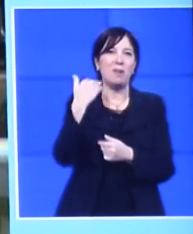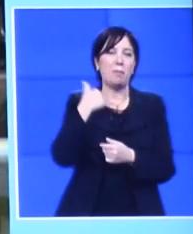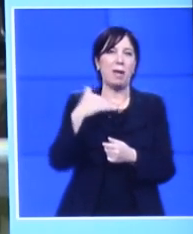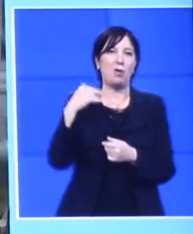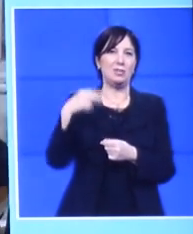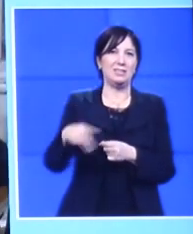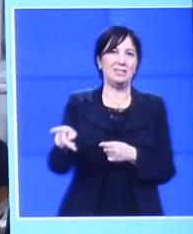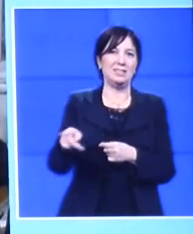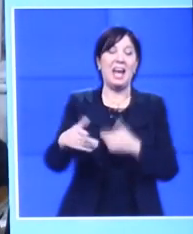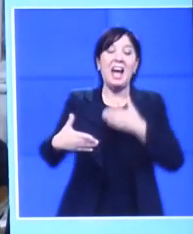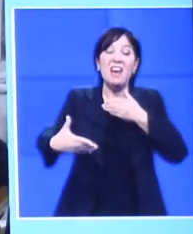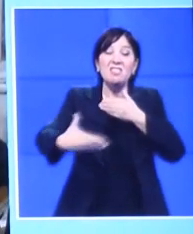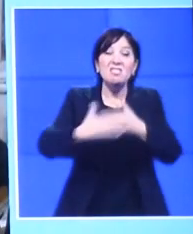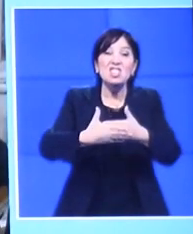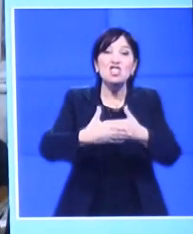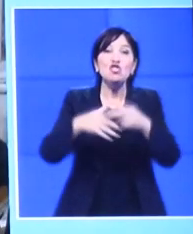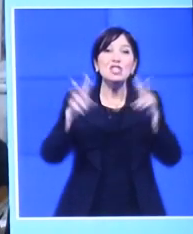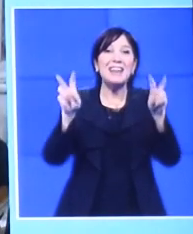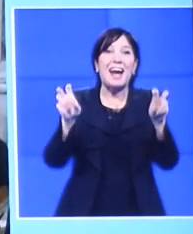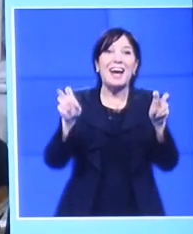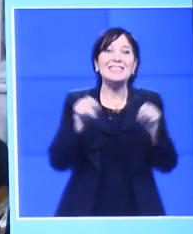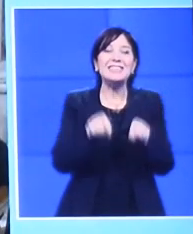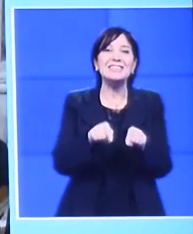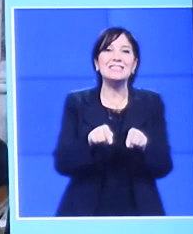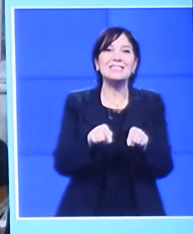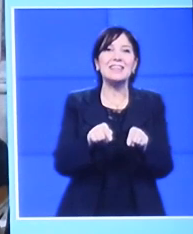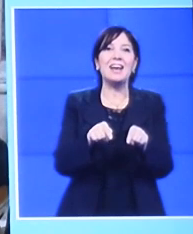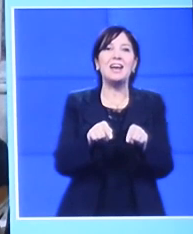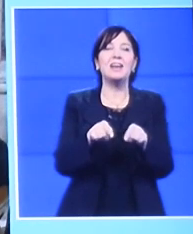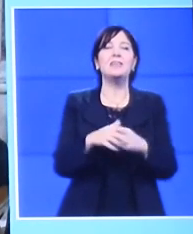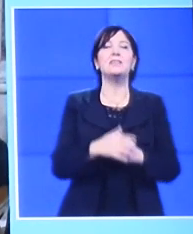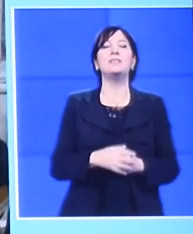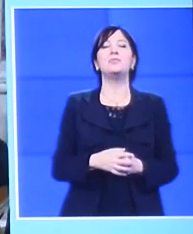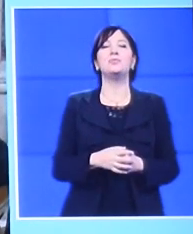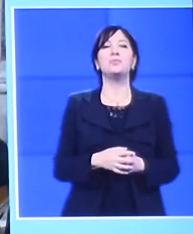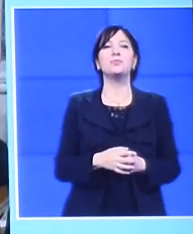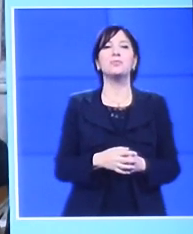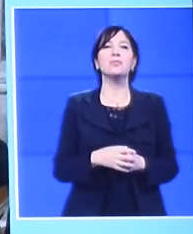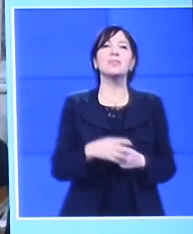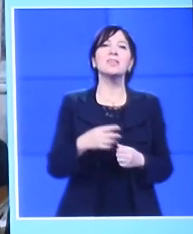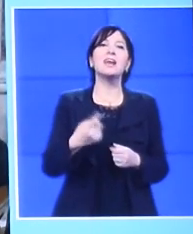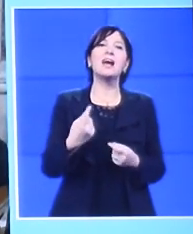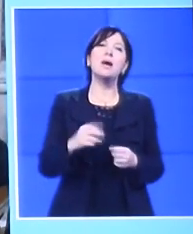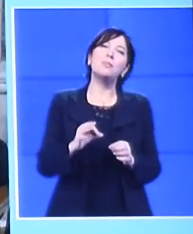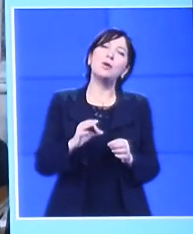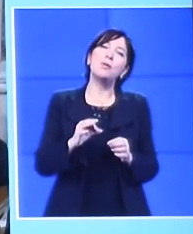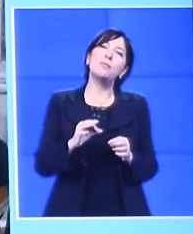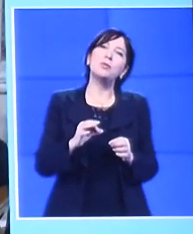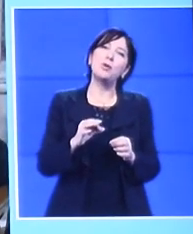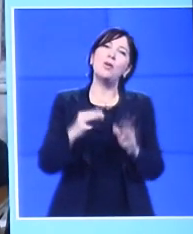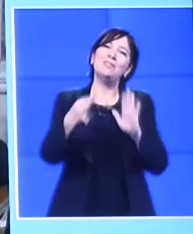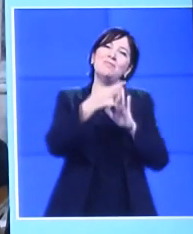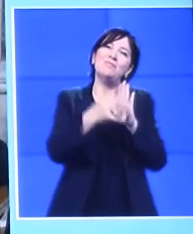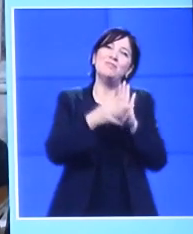E la vicinanza è uno dei tratti di Dio col suo